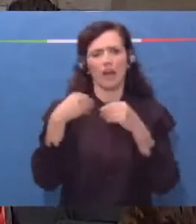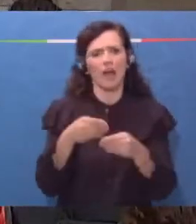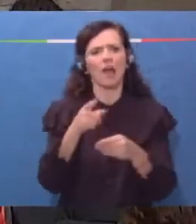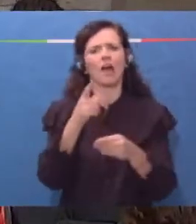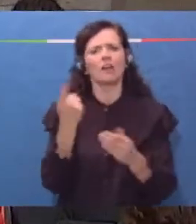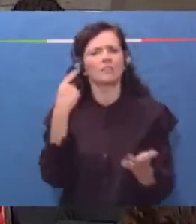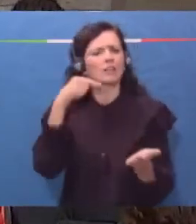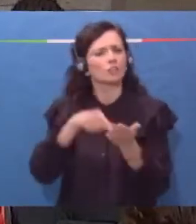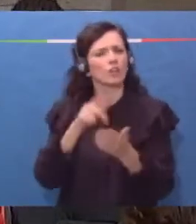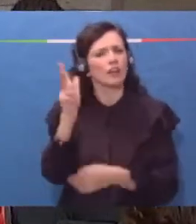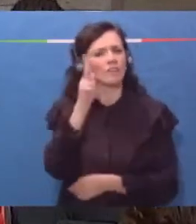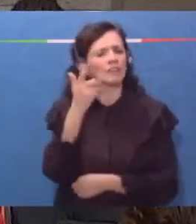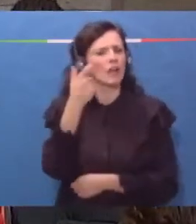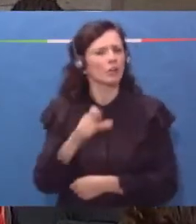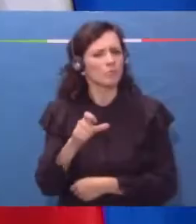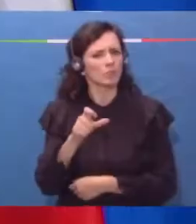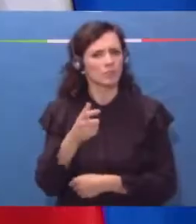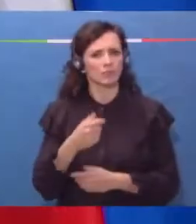Vaticano?